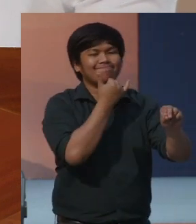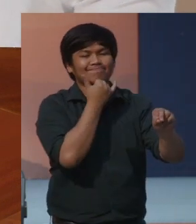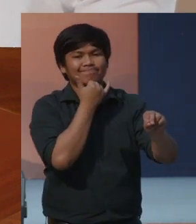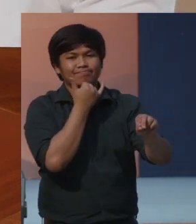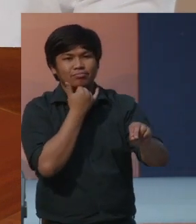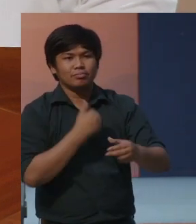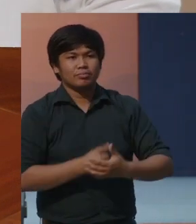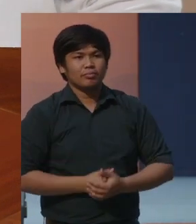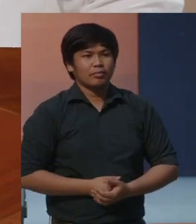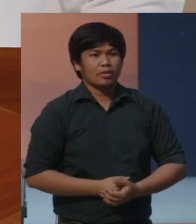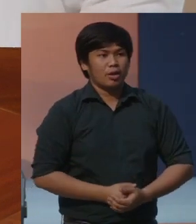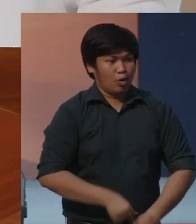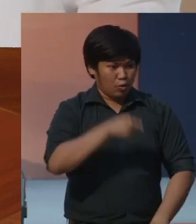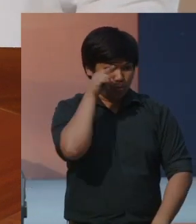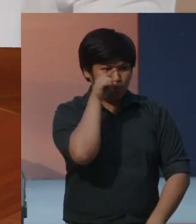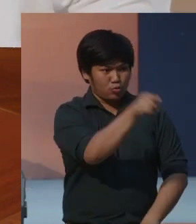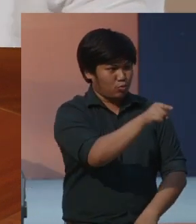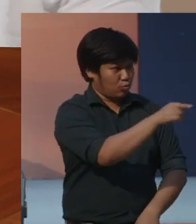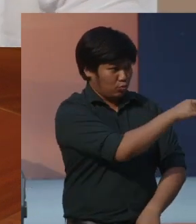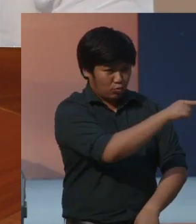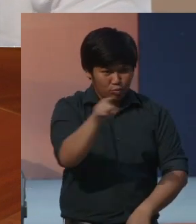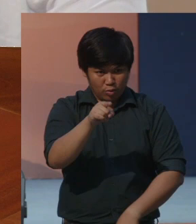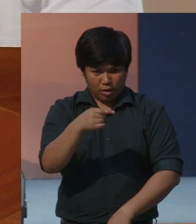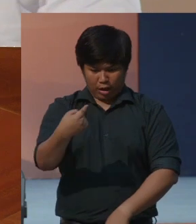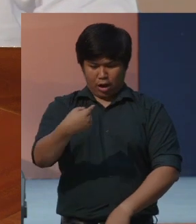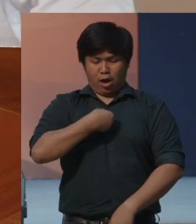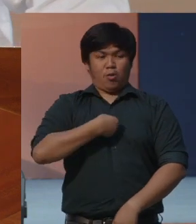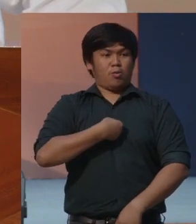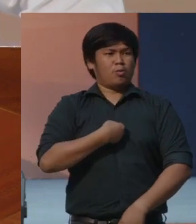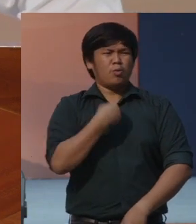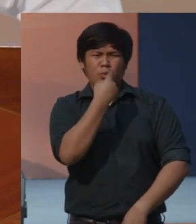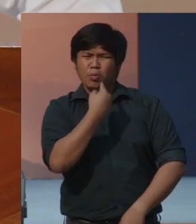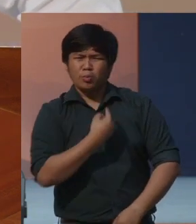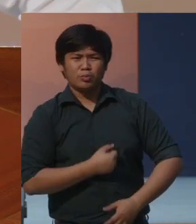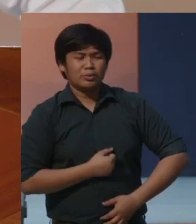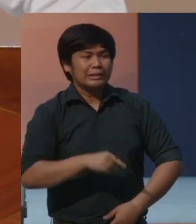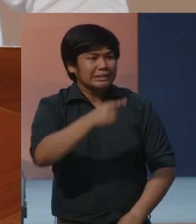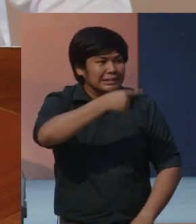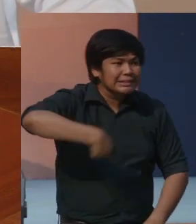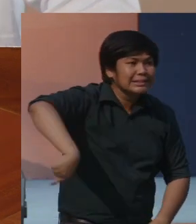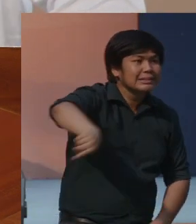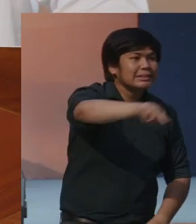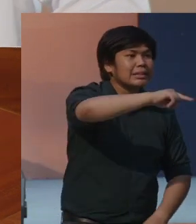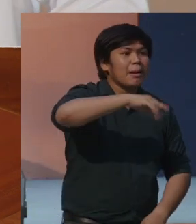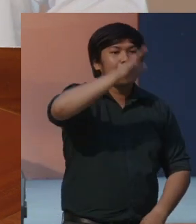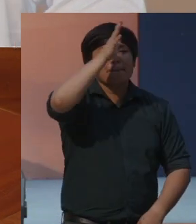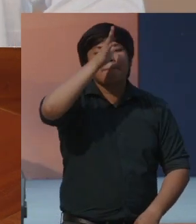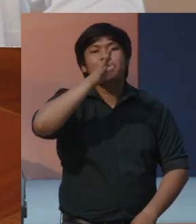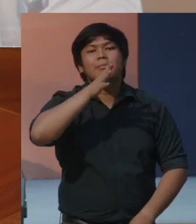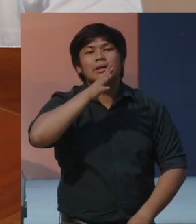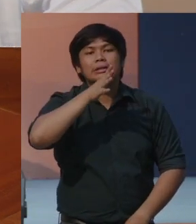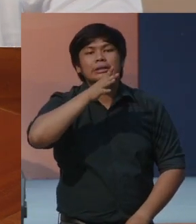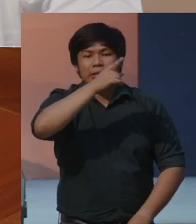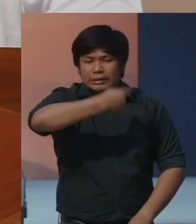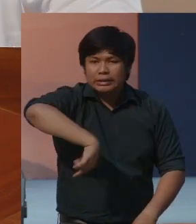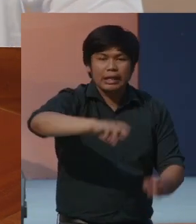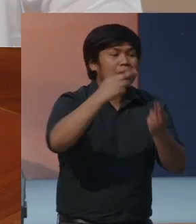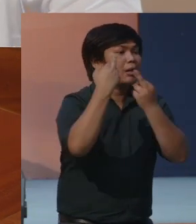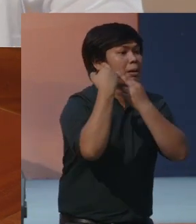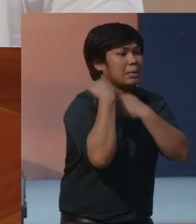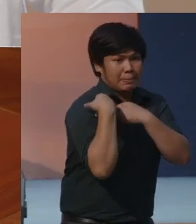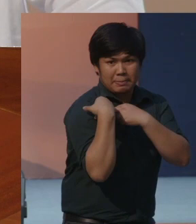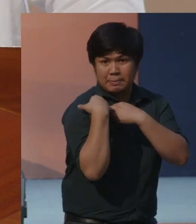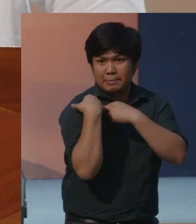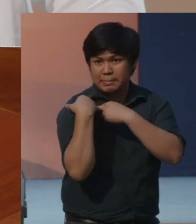ask, then you shall tell them. Sino yung you? Tayo mga magulang. Tayo ang